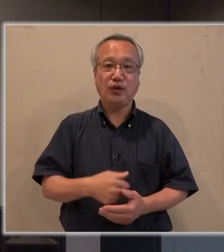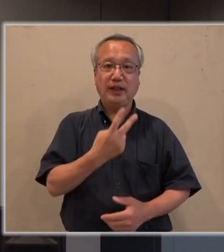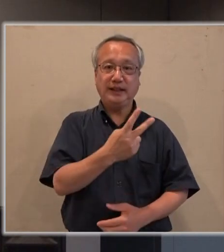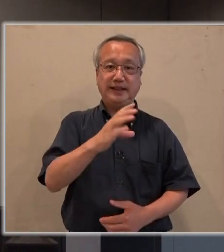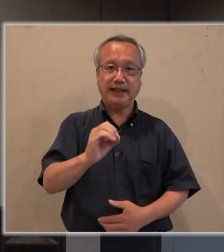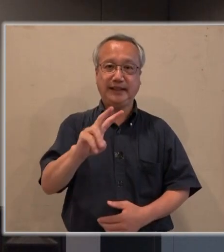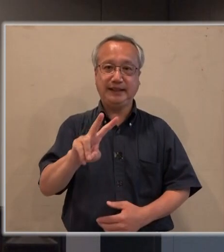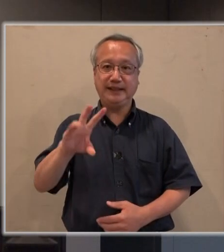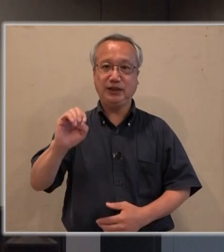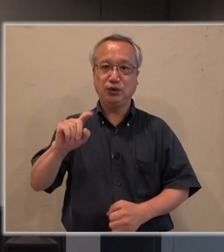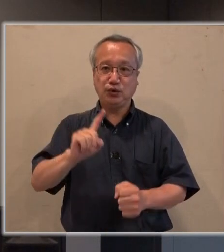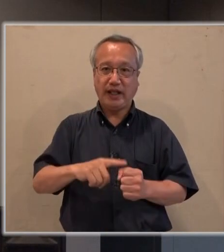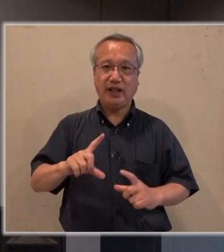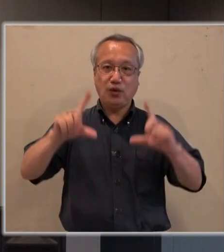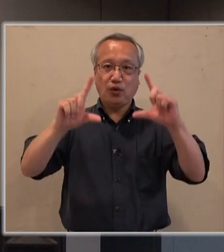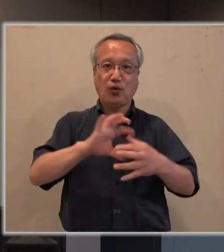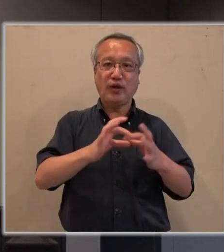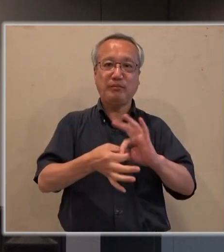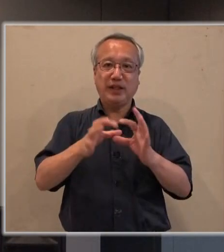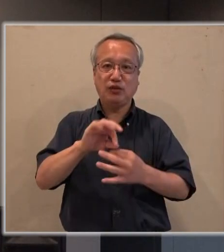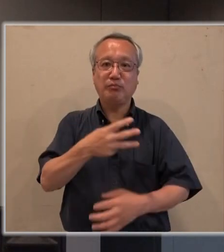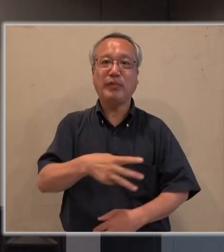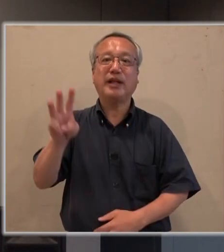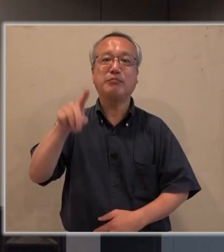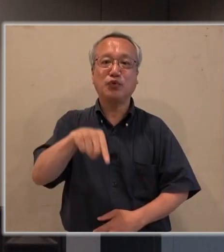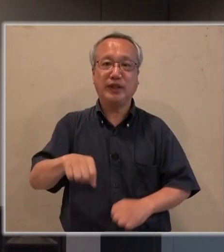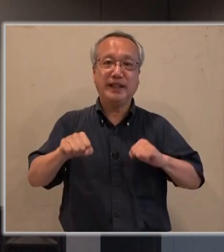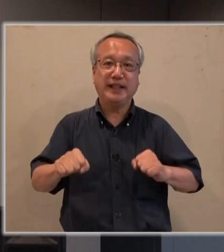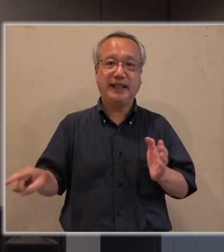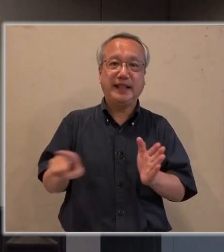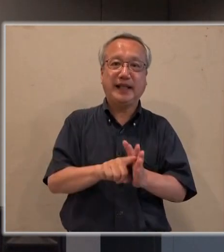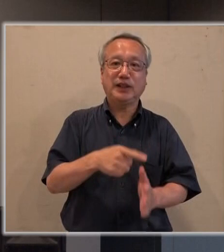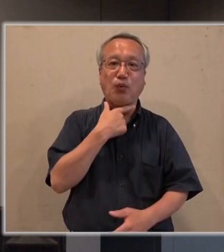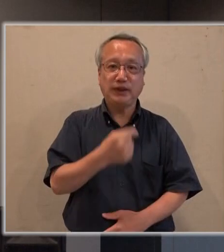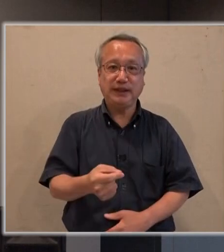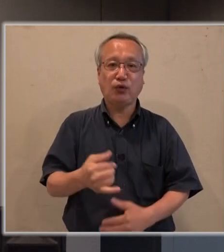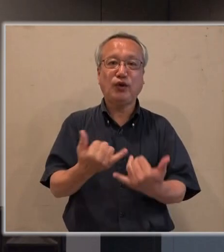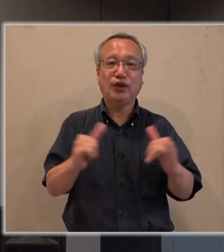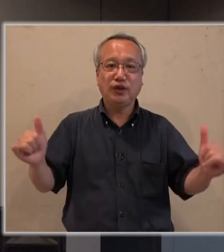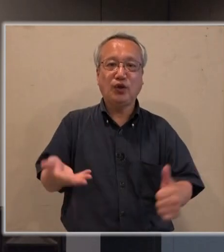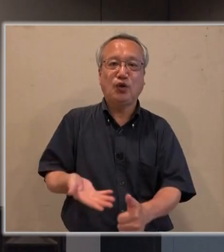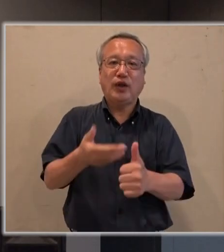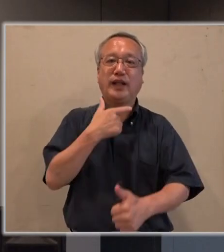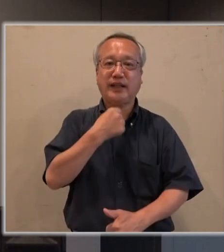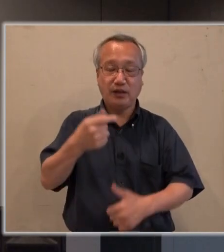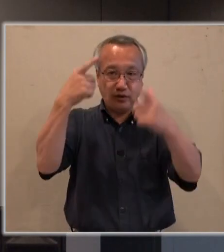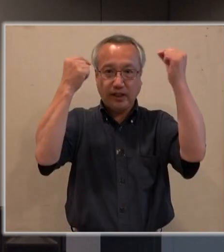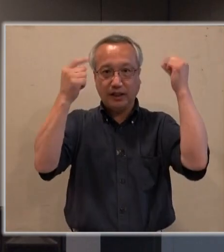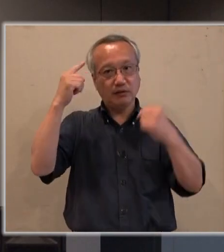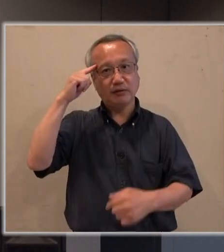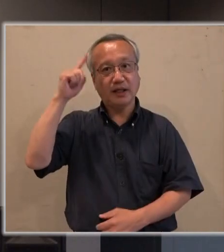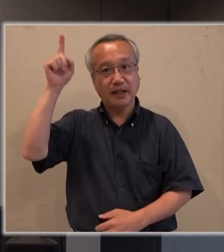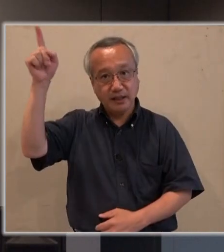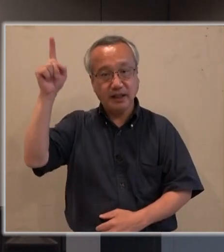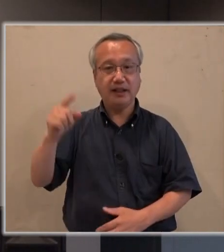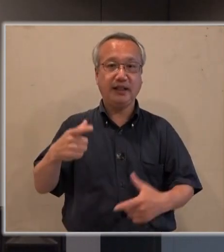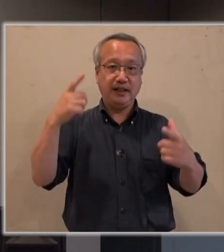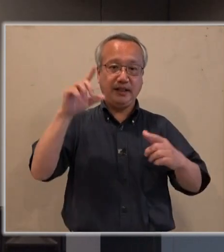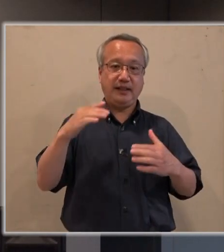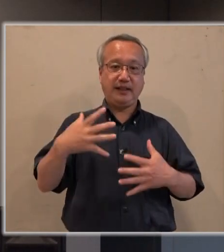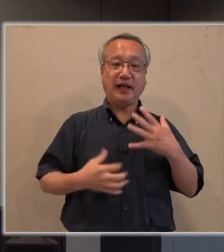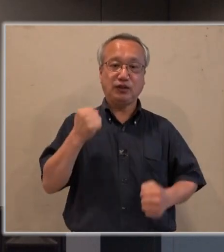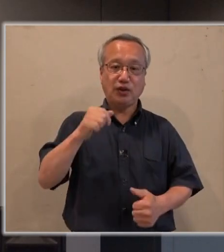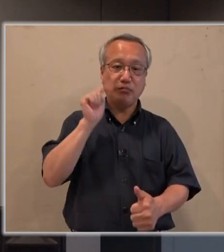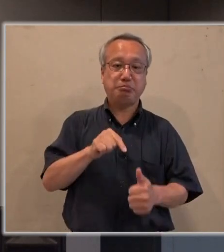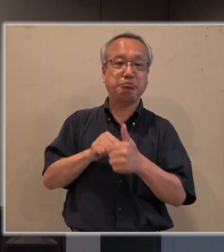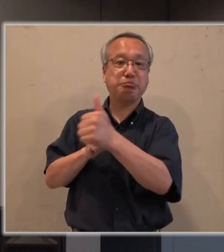2020年東京オリンピックパラリンピックに生かしてほしい、そんな人材を育てたいと大学が考えて学生を現地に派遣する